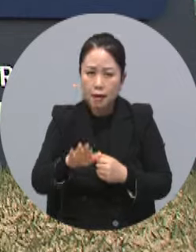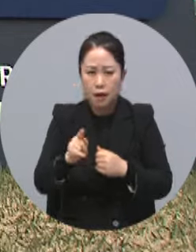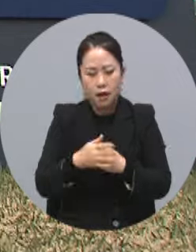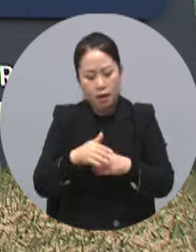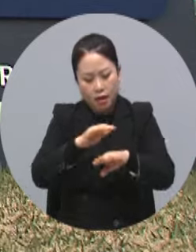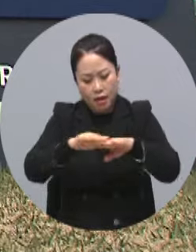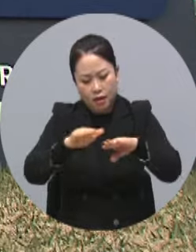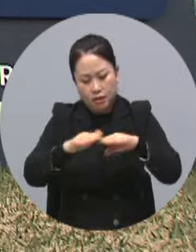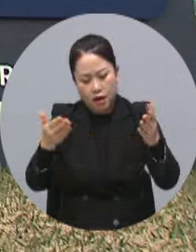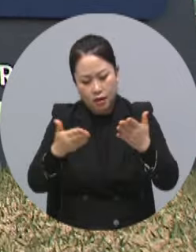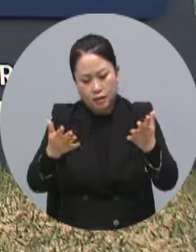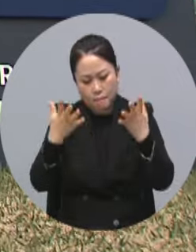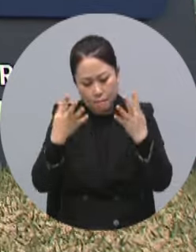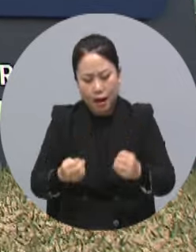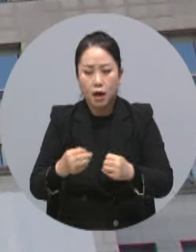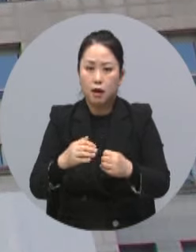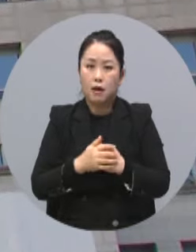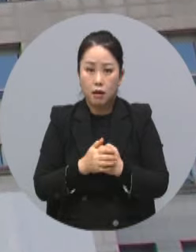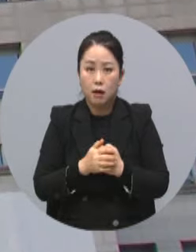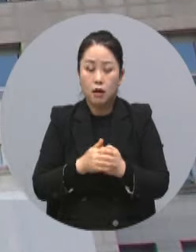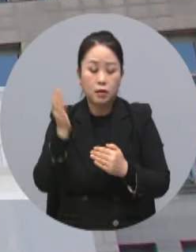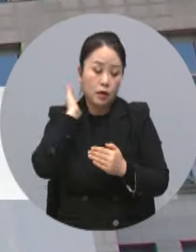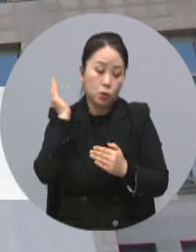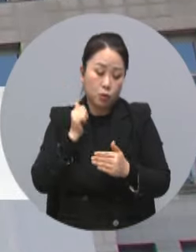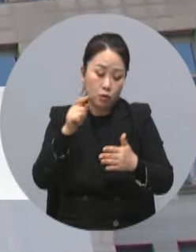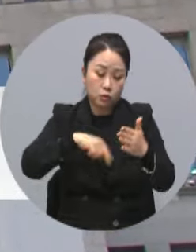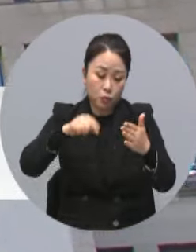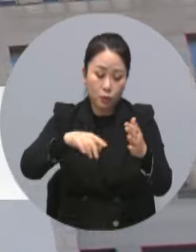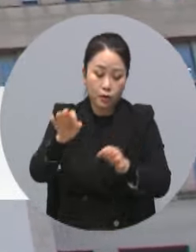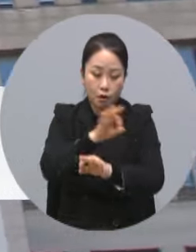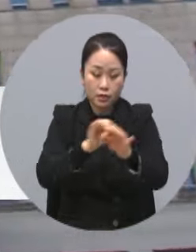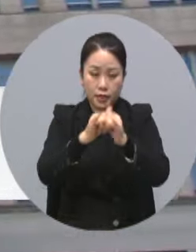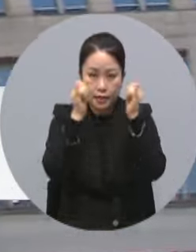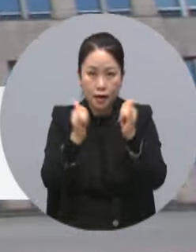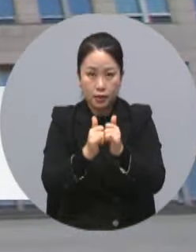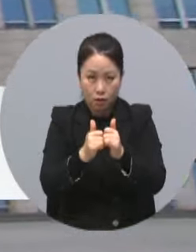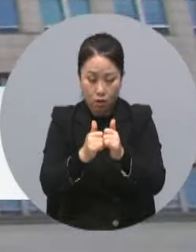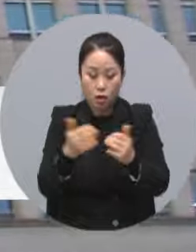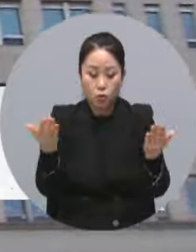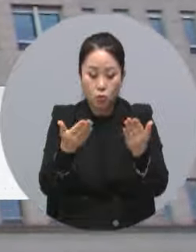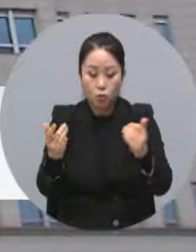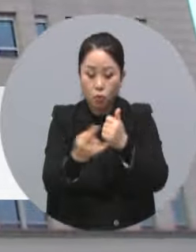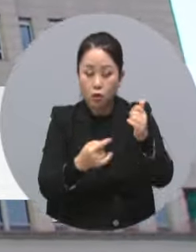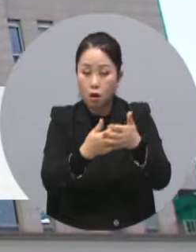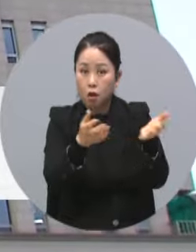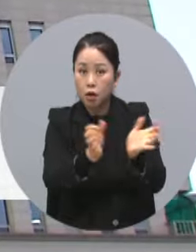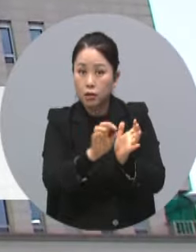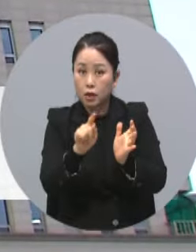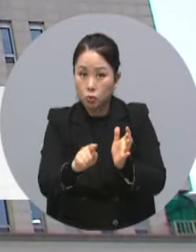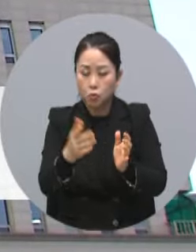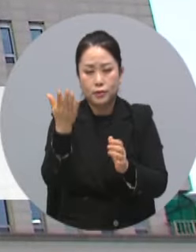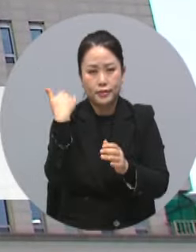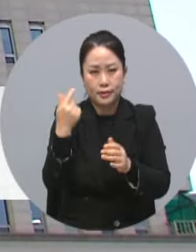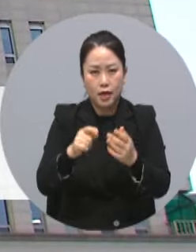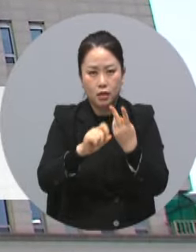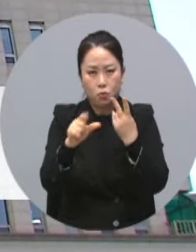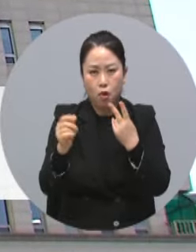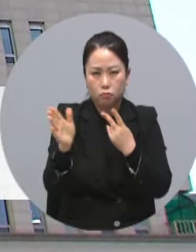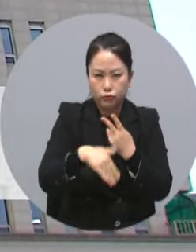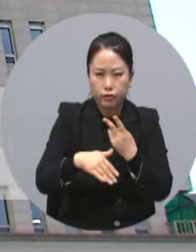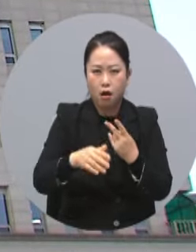할 길은 아직니다 대통령소속 경제사회노동위원회 지난 6월부터 례 회의를 열었지만